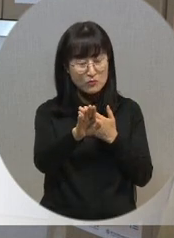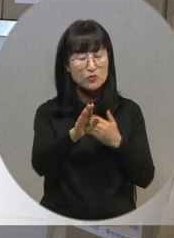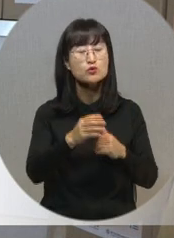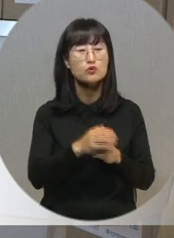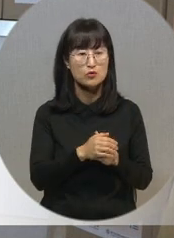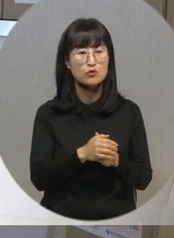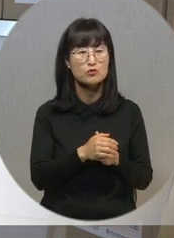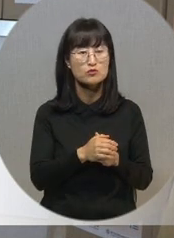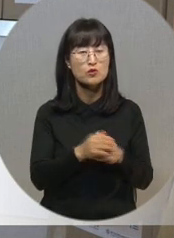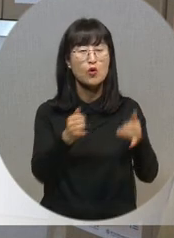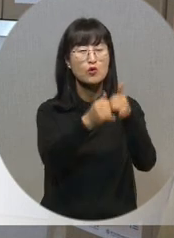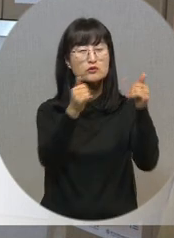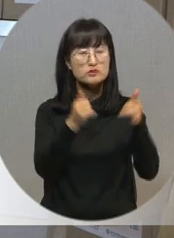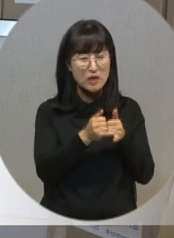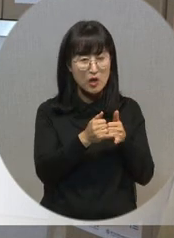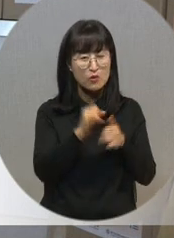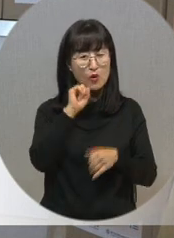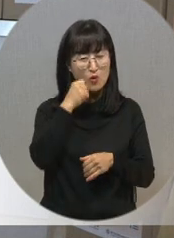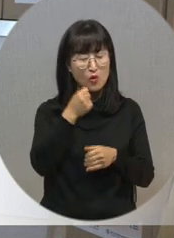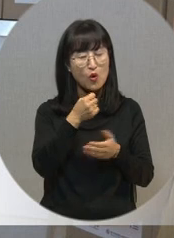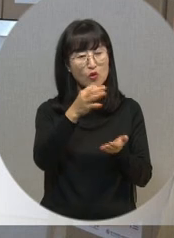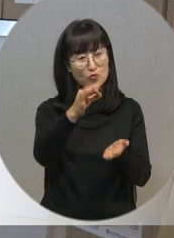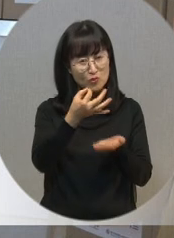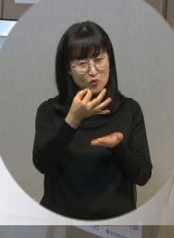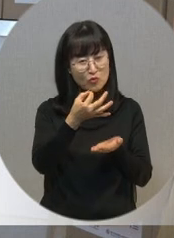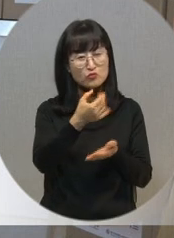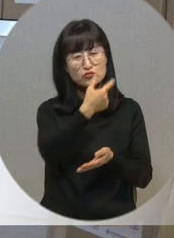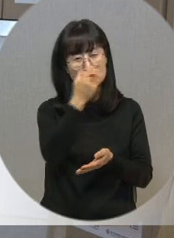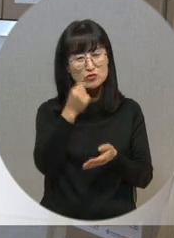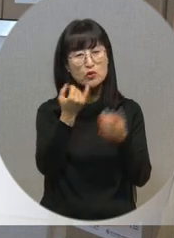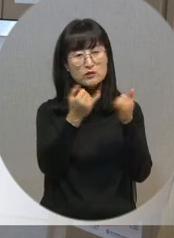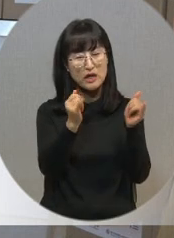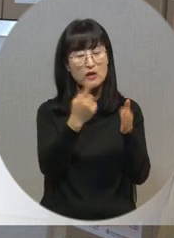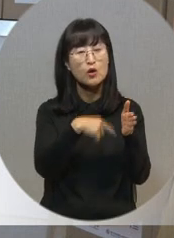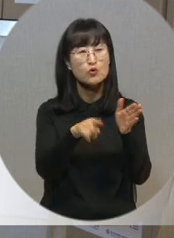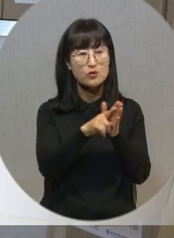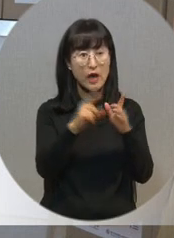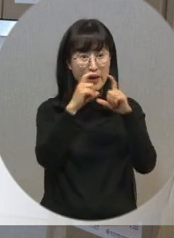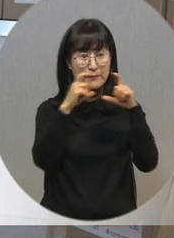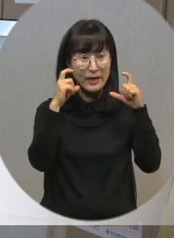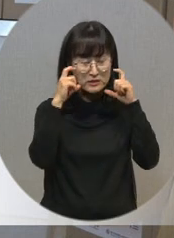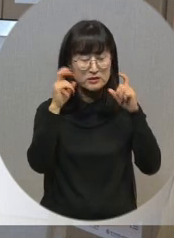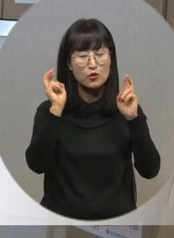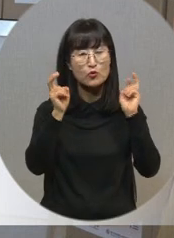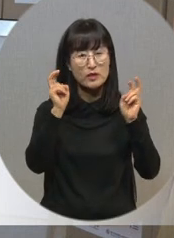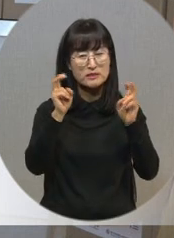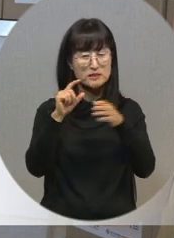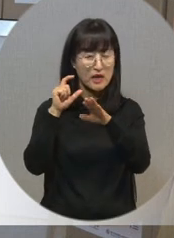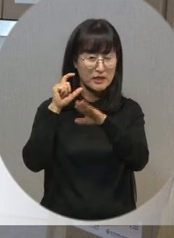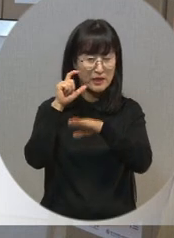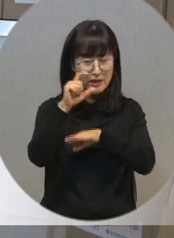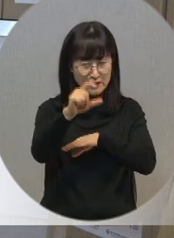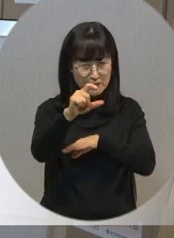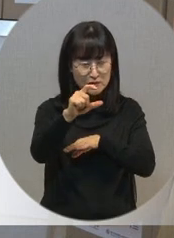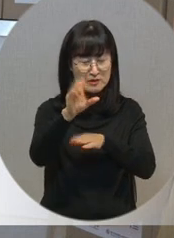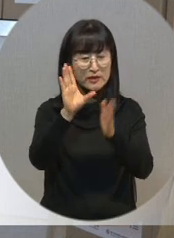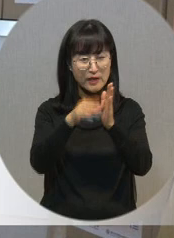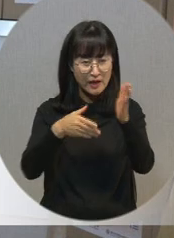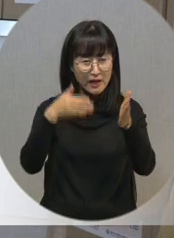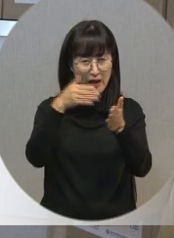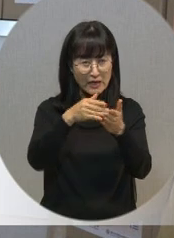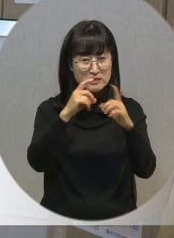이 취약계층이나 저소득층을 상대로 저희 마스크 회사가 존재하는 한 이